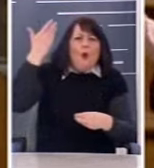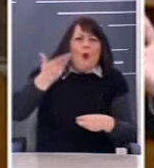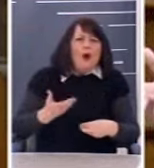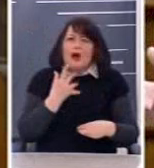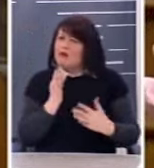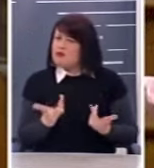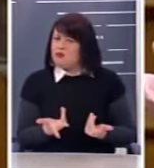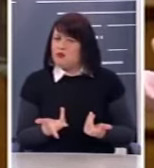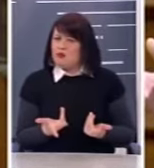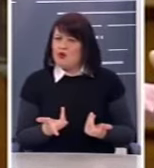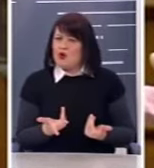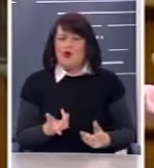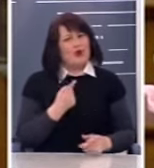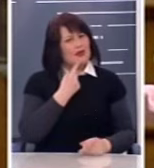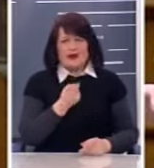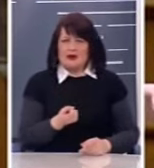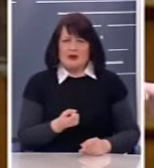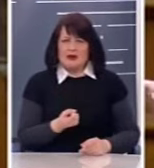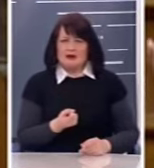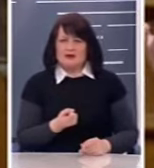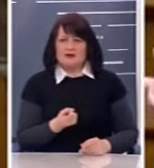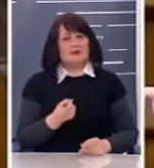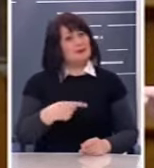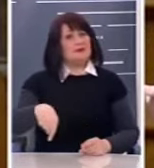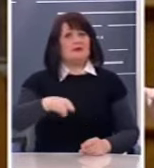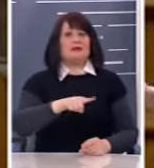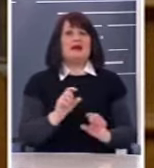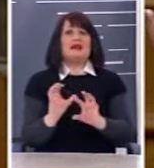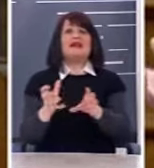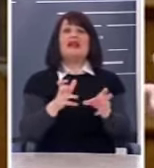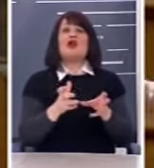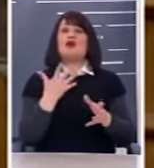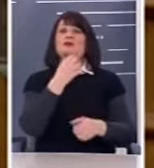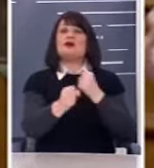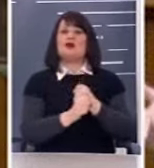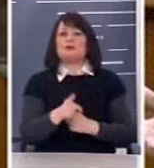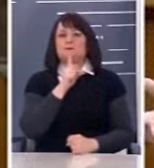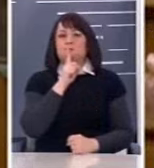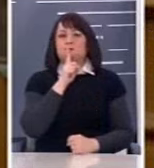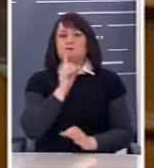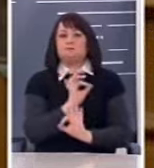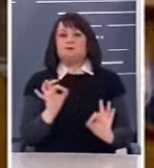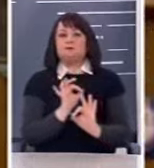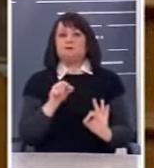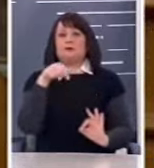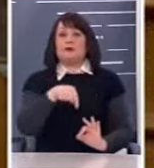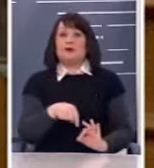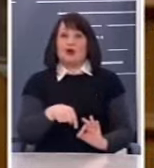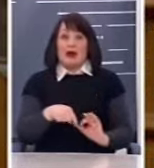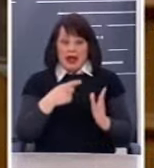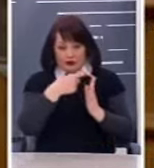γιατί δεν λέγαν τίποτα τα περίφημα μέσα ενημέρωσης 5 χρόνια και όλα τα καλά στην υγεία, και τώρα που γίνονται